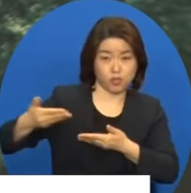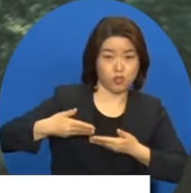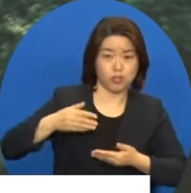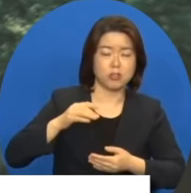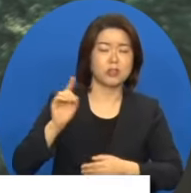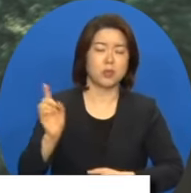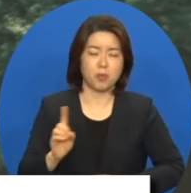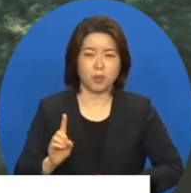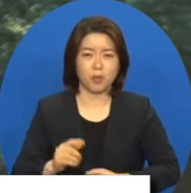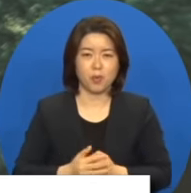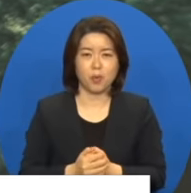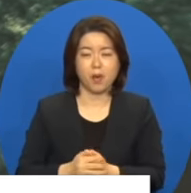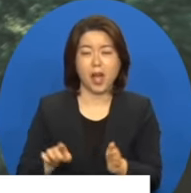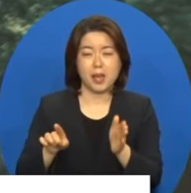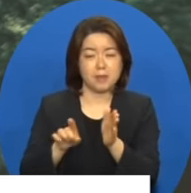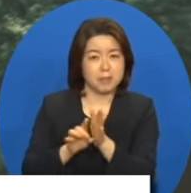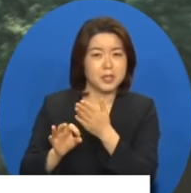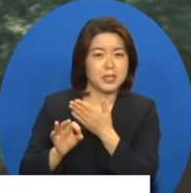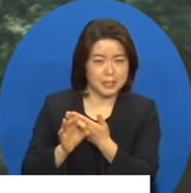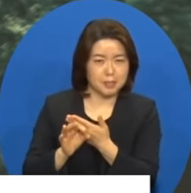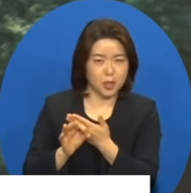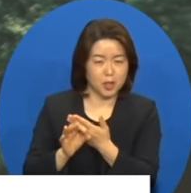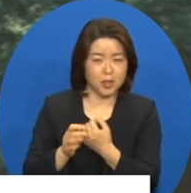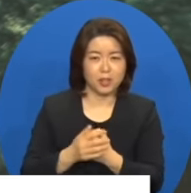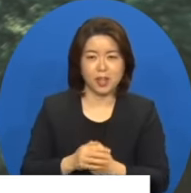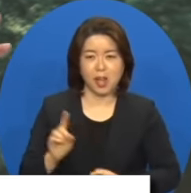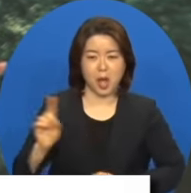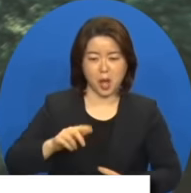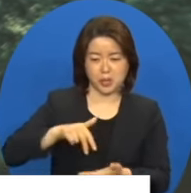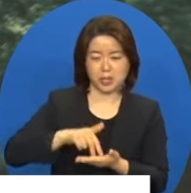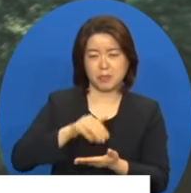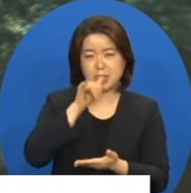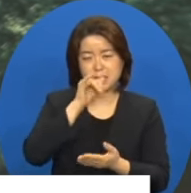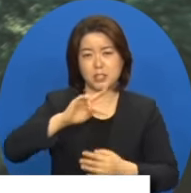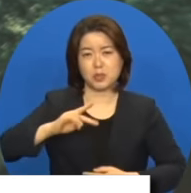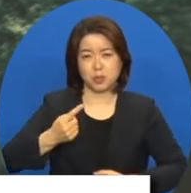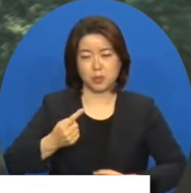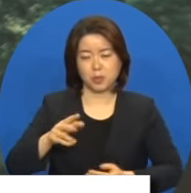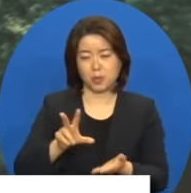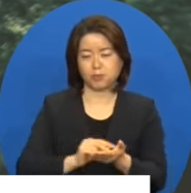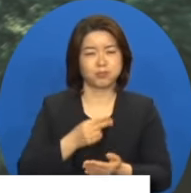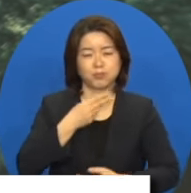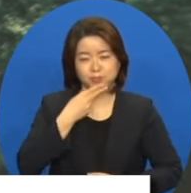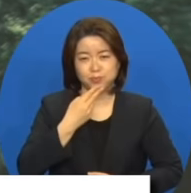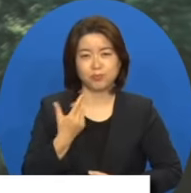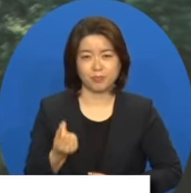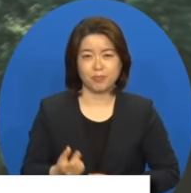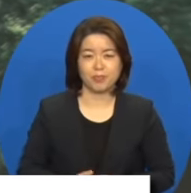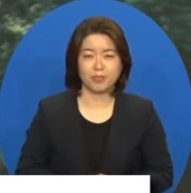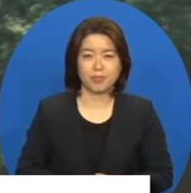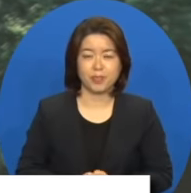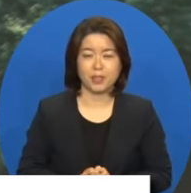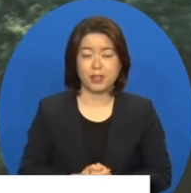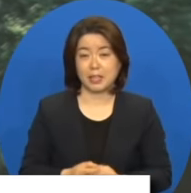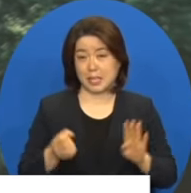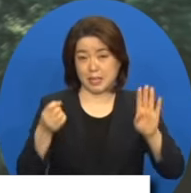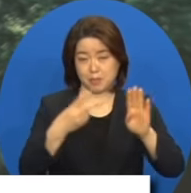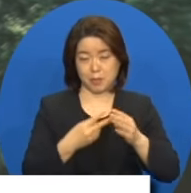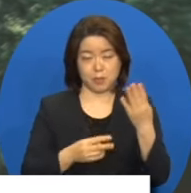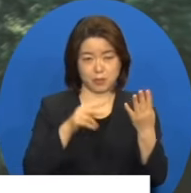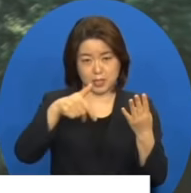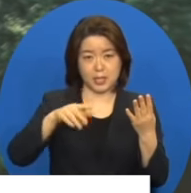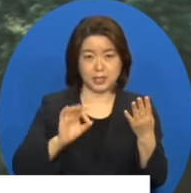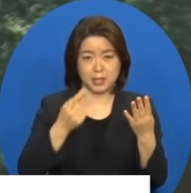뭐 믿어지면 어떤 형편에 있든지 문제가 되지 않습니다. 빌립보서 4장에